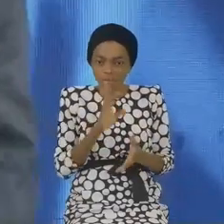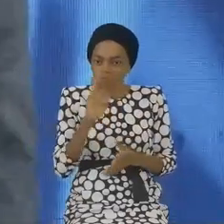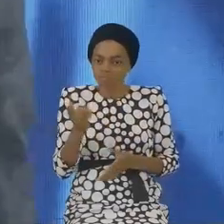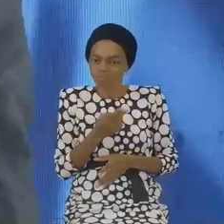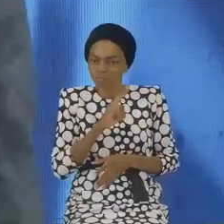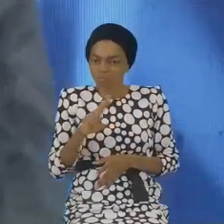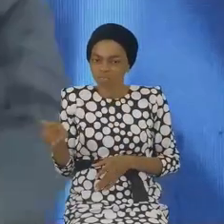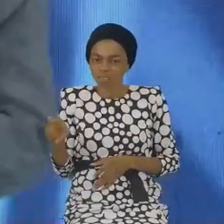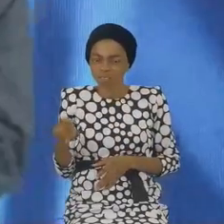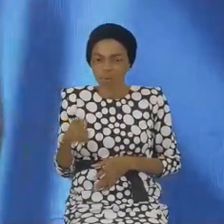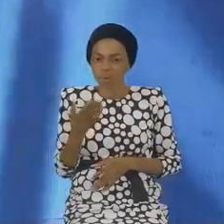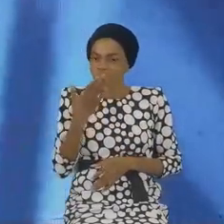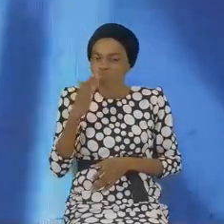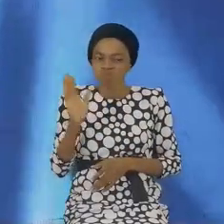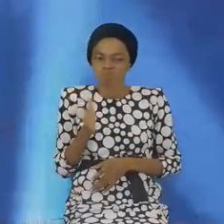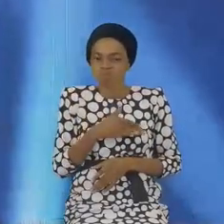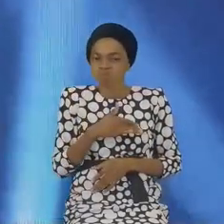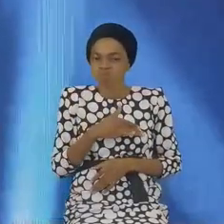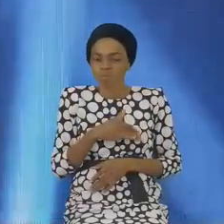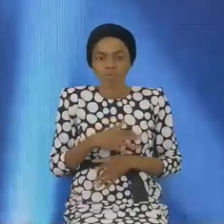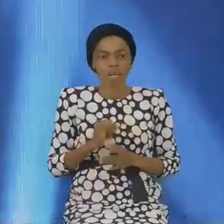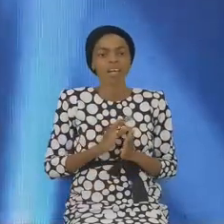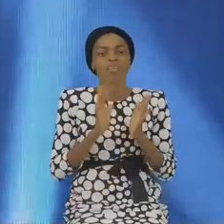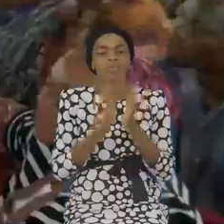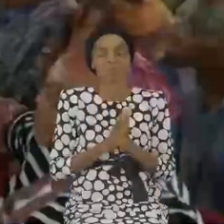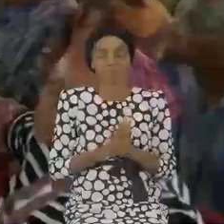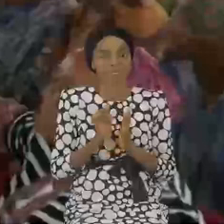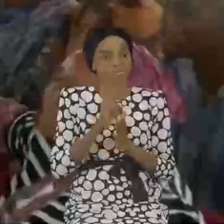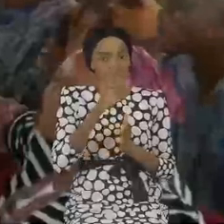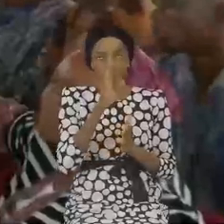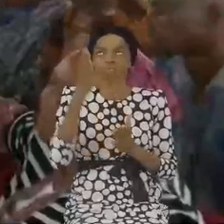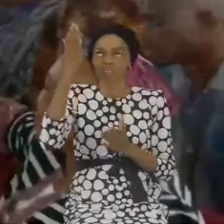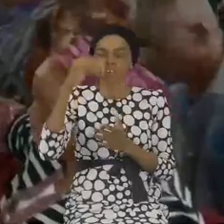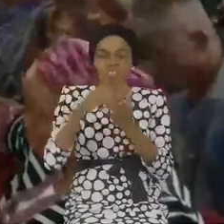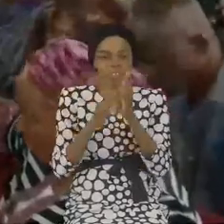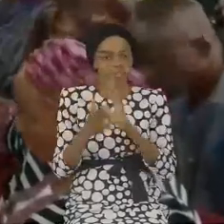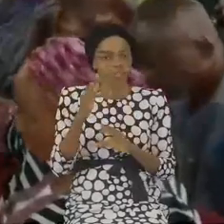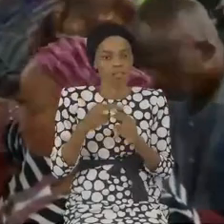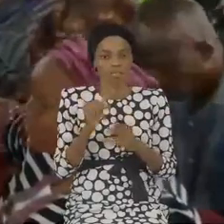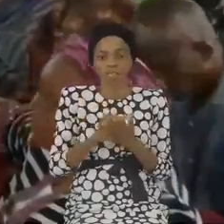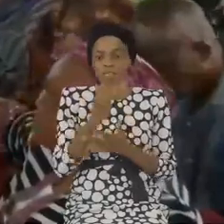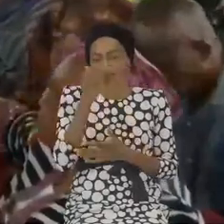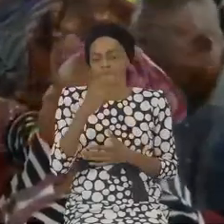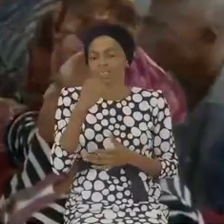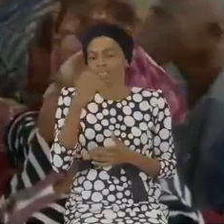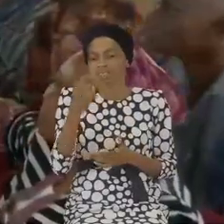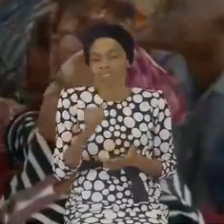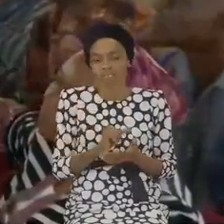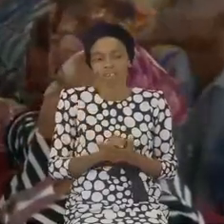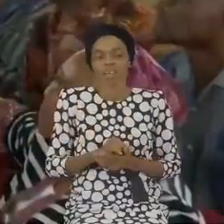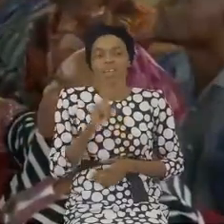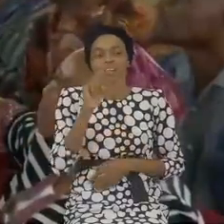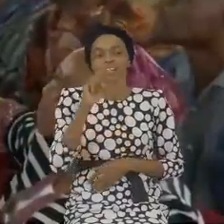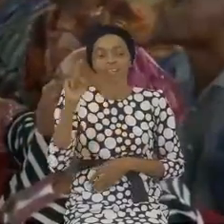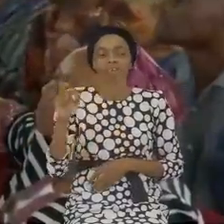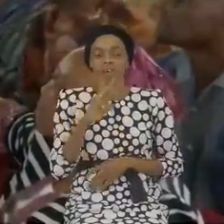pire qu'inutiles. Mais je prie que tu sois là-bas au nom de Jésus. C'est pour dire, c'est pour cela qu'ils sont devant le trône de Dieu et